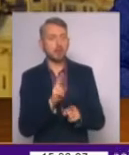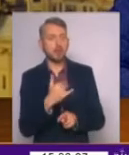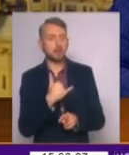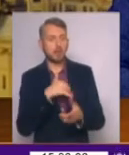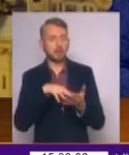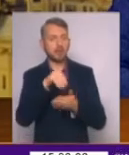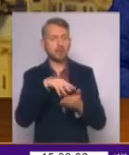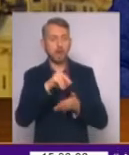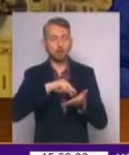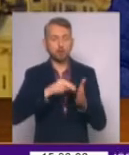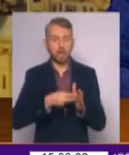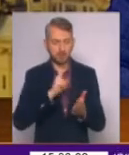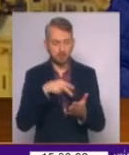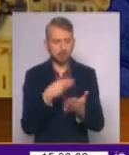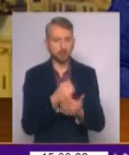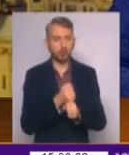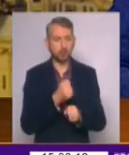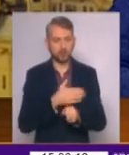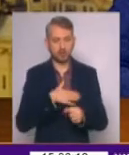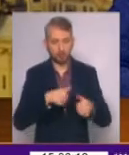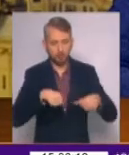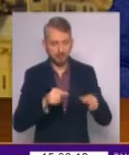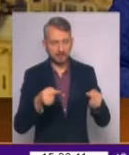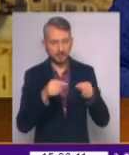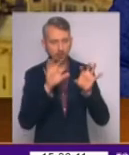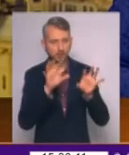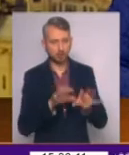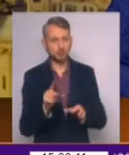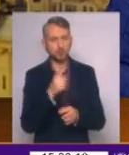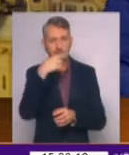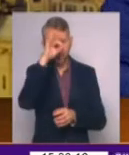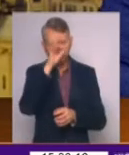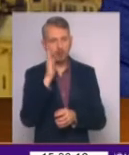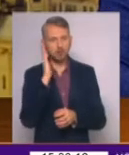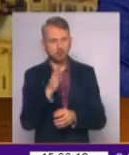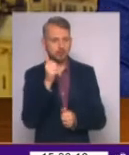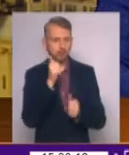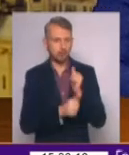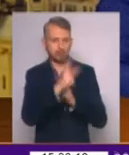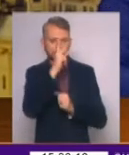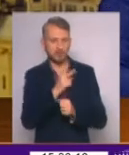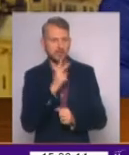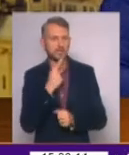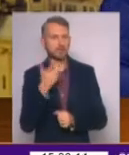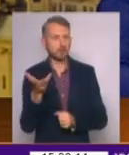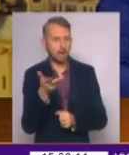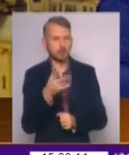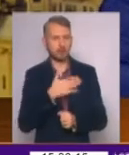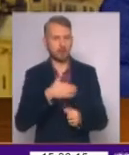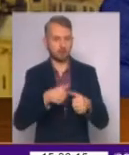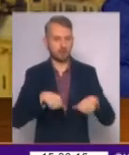календарному плані передбачено роботи нашої комісії, згідно закону, що поліція буде щодва місяці звітувати на нашій